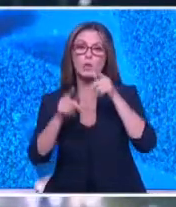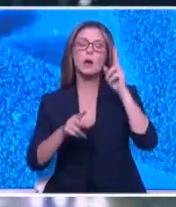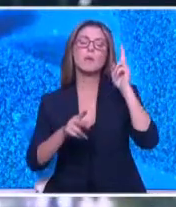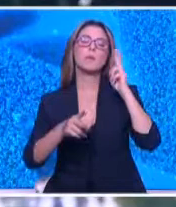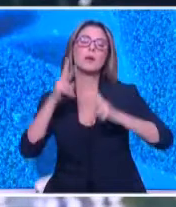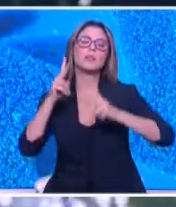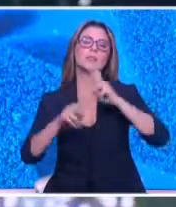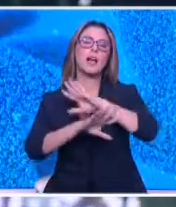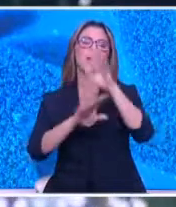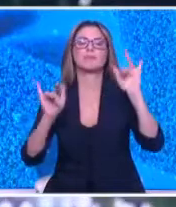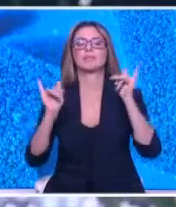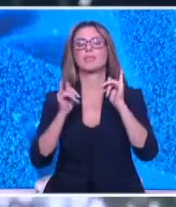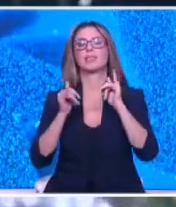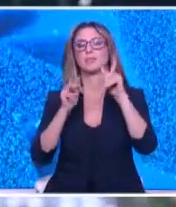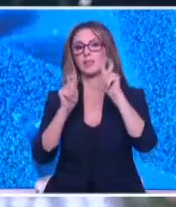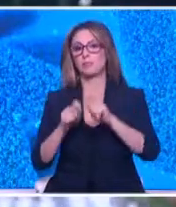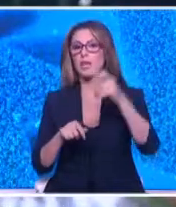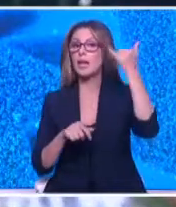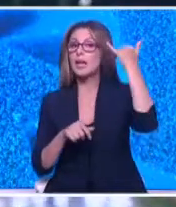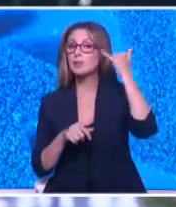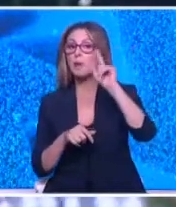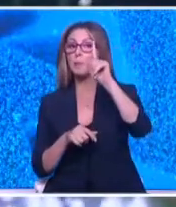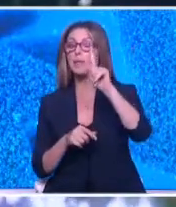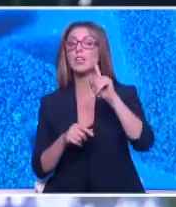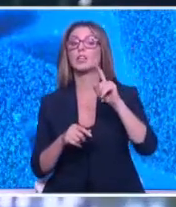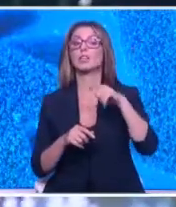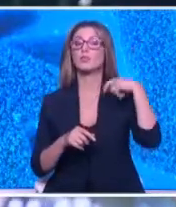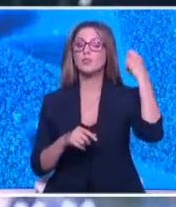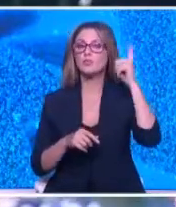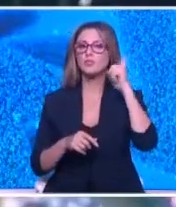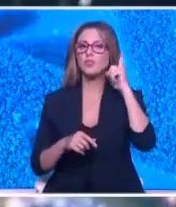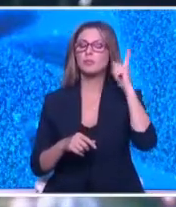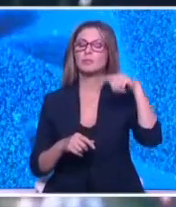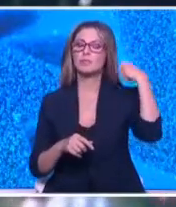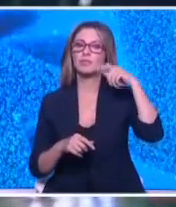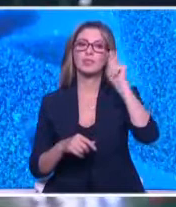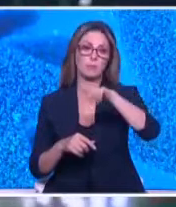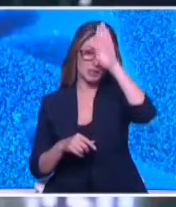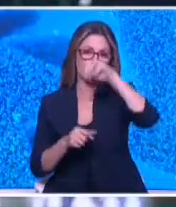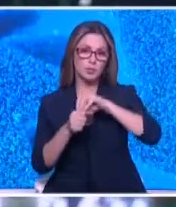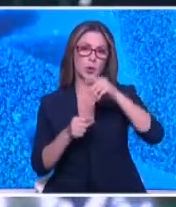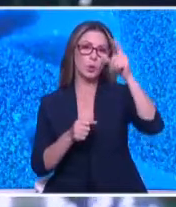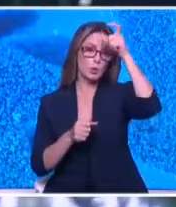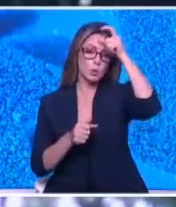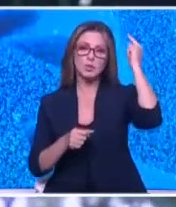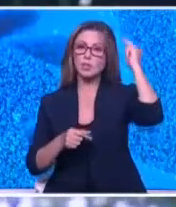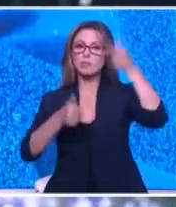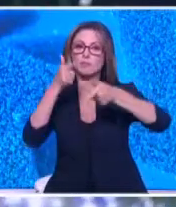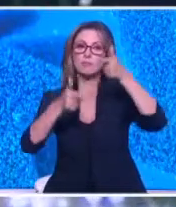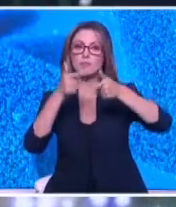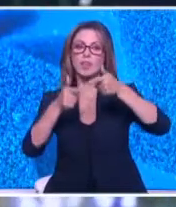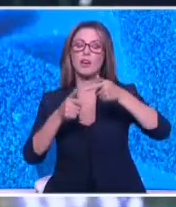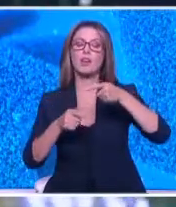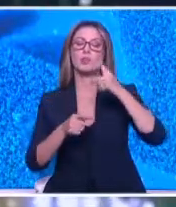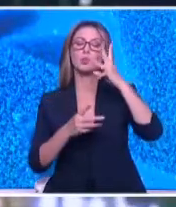sosyal medyada da esprilerle dile getiriliyordu. İspanyol bir yönetmen de bunun filmini çekti. Hem de İstanbul'da. Türkiye'de saç ektiren 3 kişinin hikayesinin